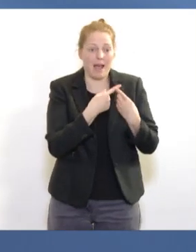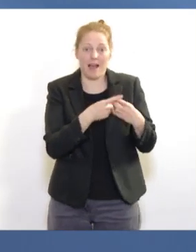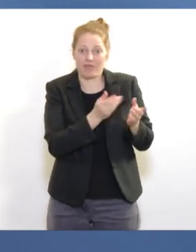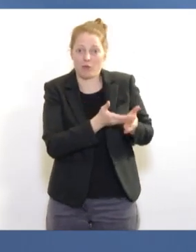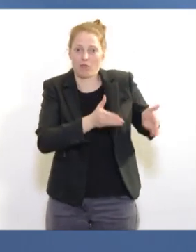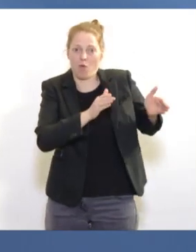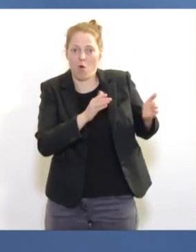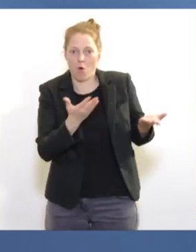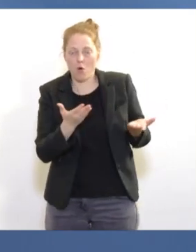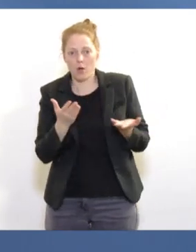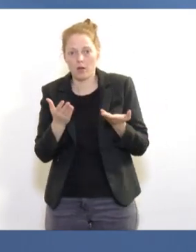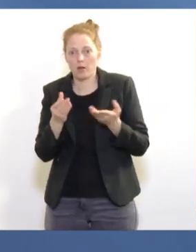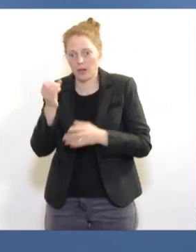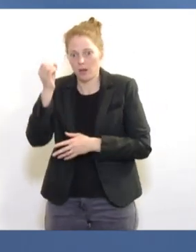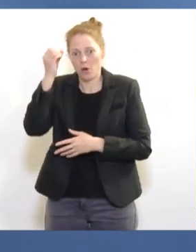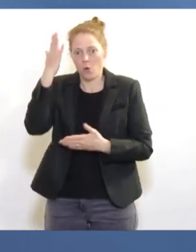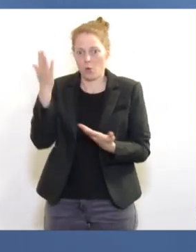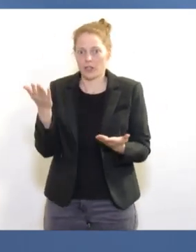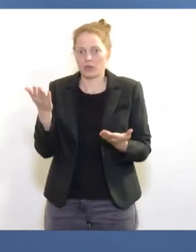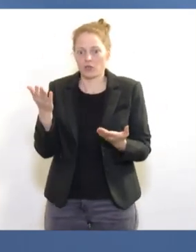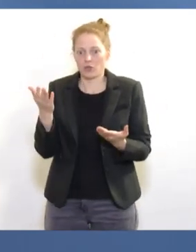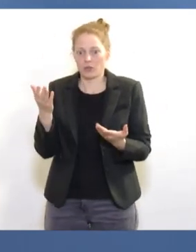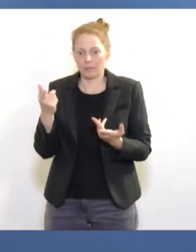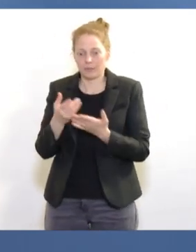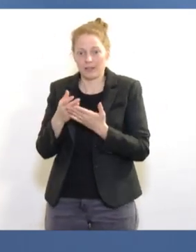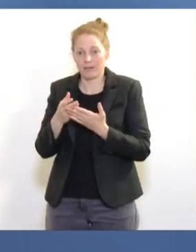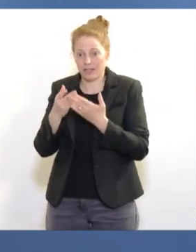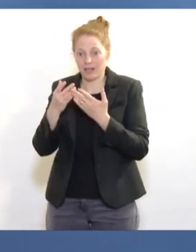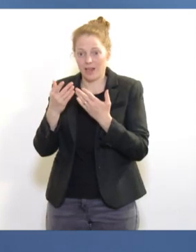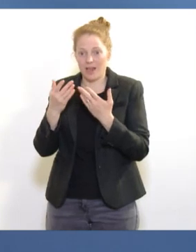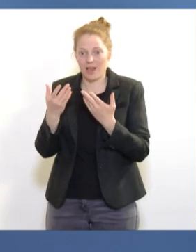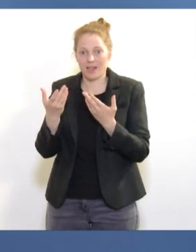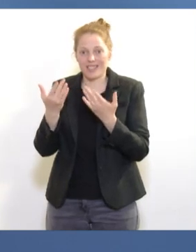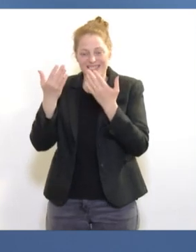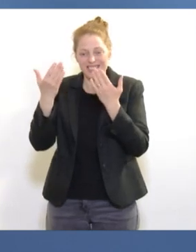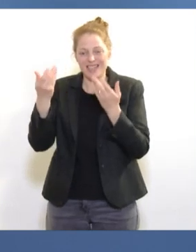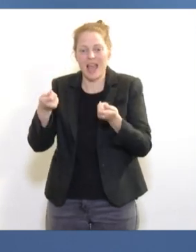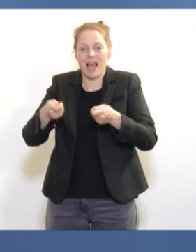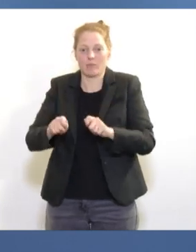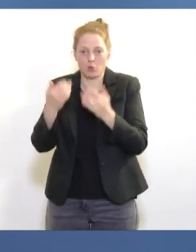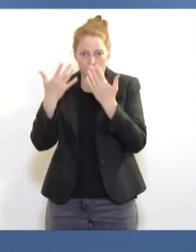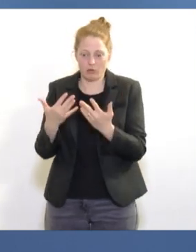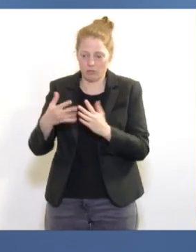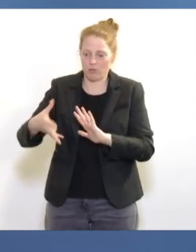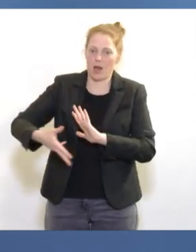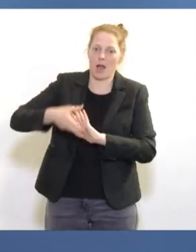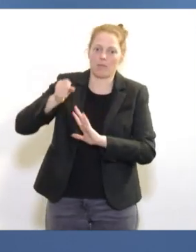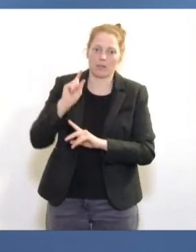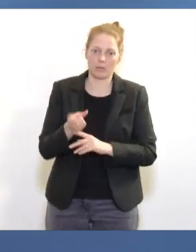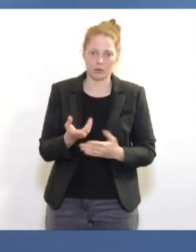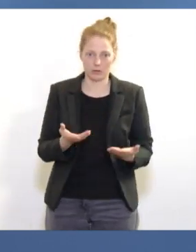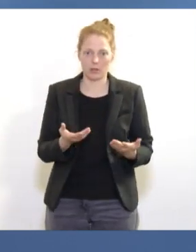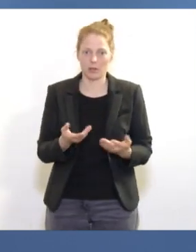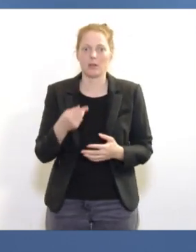wird. Das ist logisch, dass der Betrag an den Konto her nur wert müssen, aufgezogen werden. Es kann